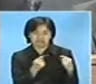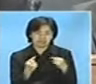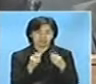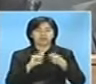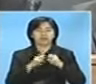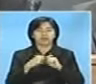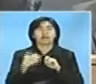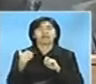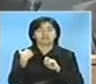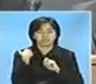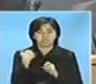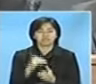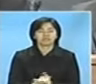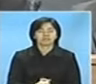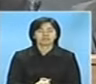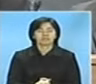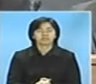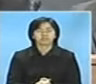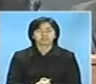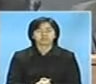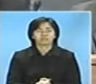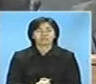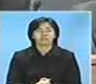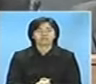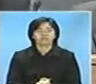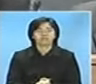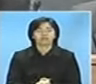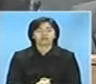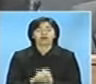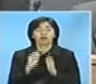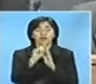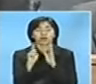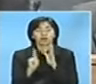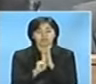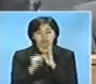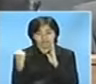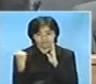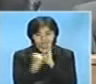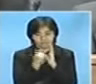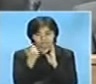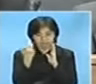างๆซึ่งเมื่อมีการบังคับใช้ไปสักพักหนึ่ง